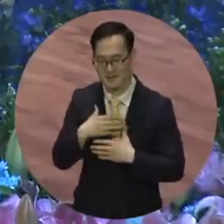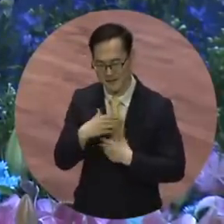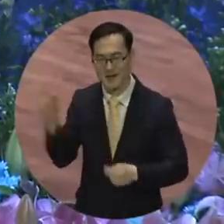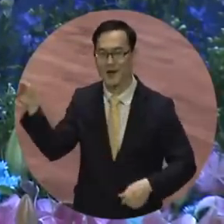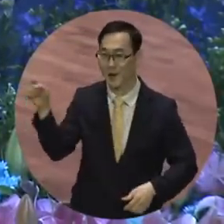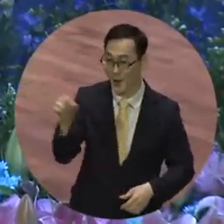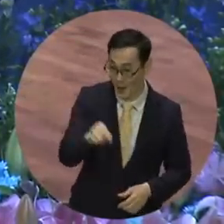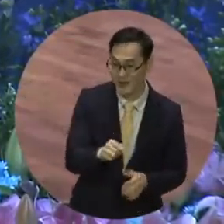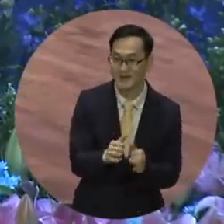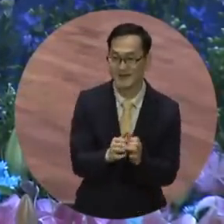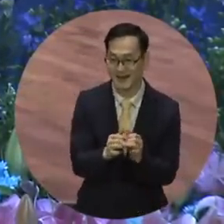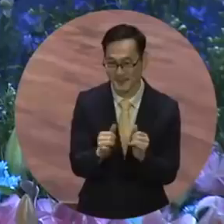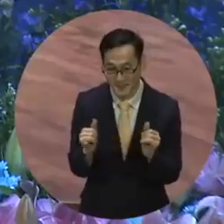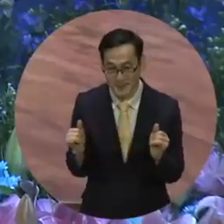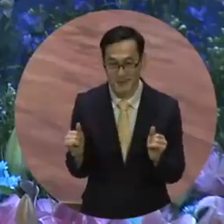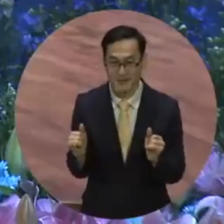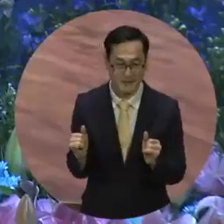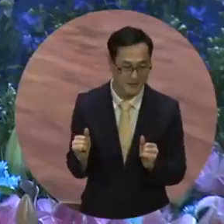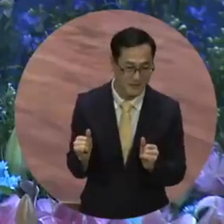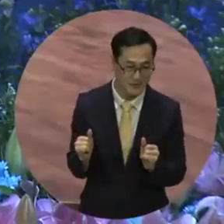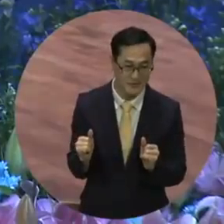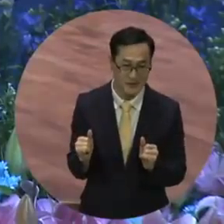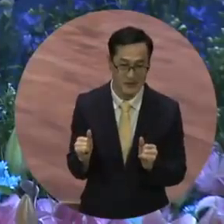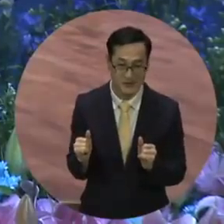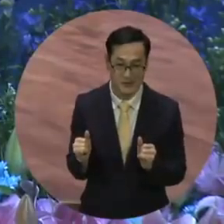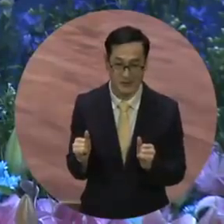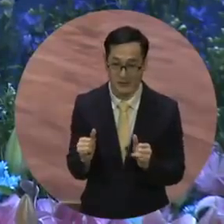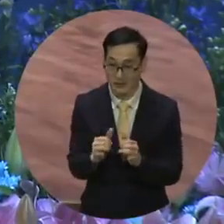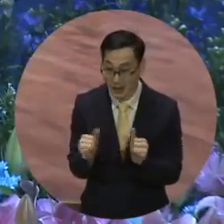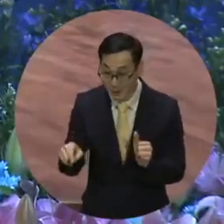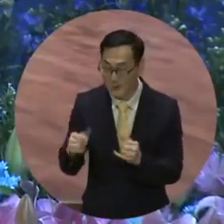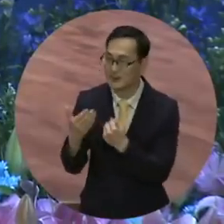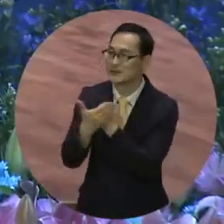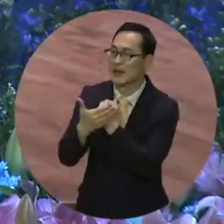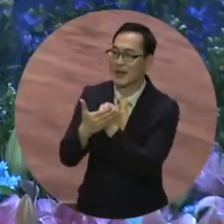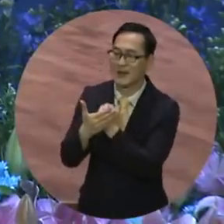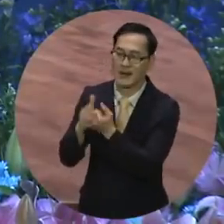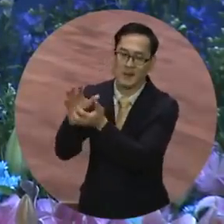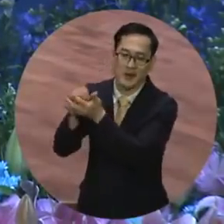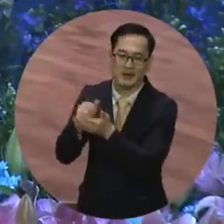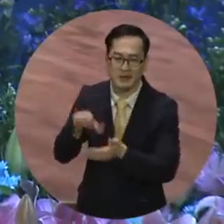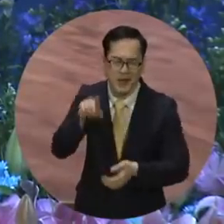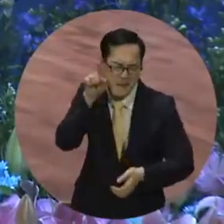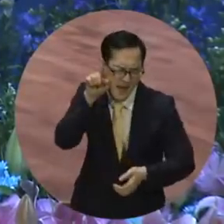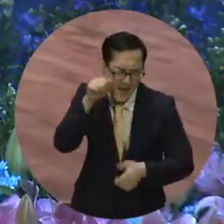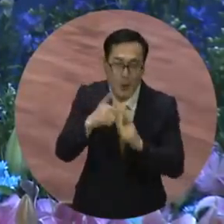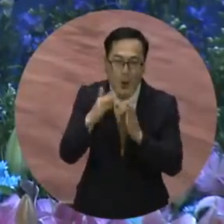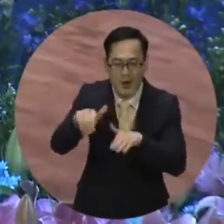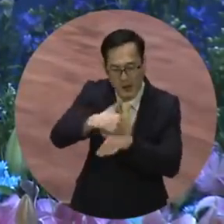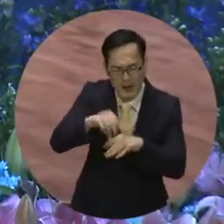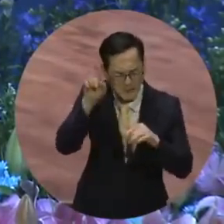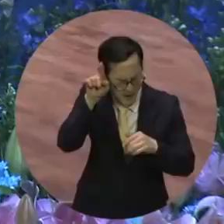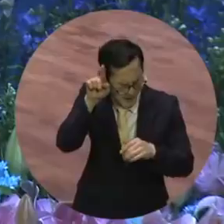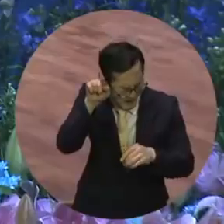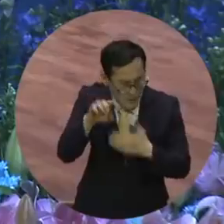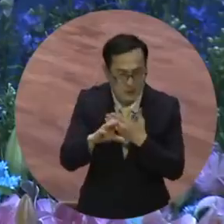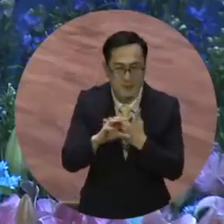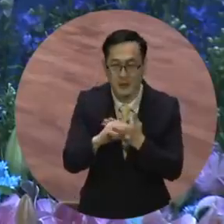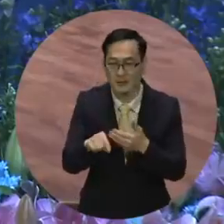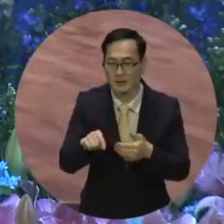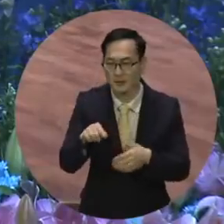예배드리는데, 언젠가부터 매일 교회 나온 사람들 감동이 없어. 탄성을 불러도, 기도를